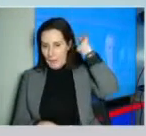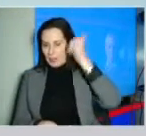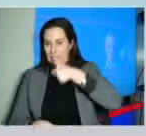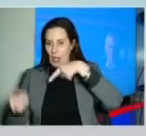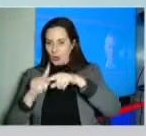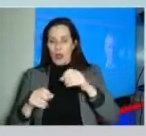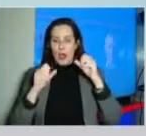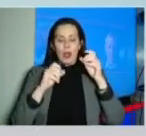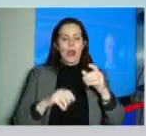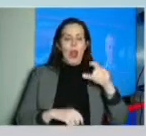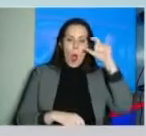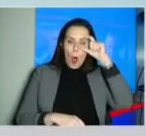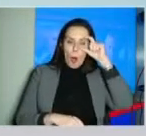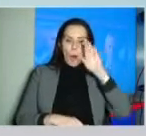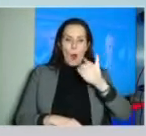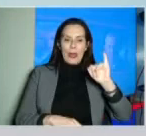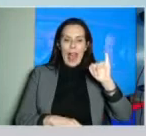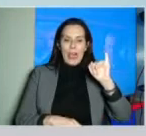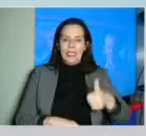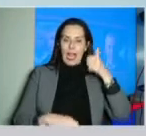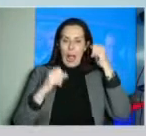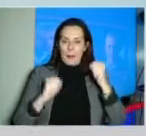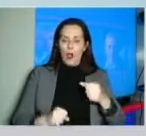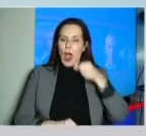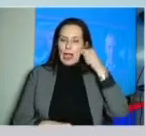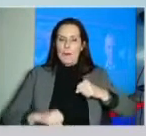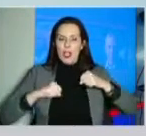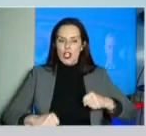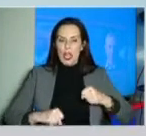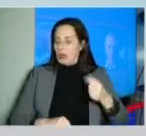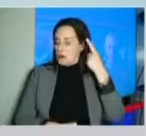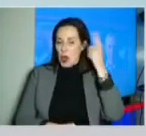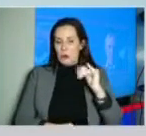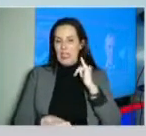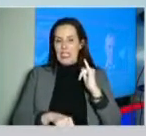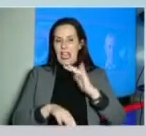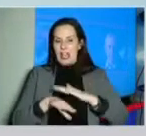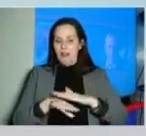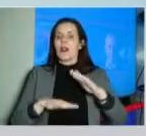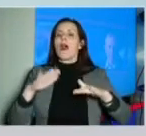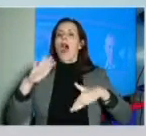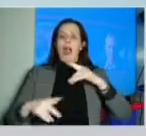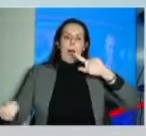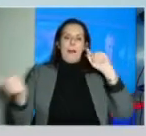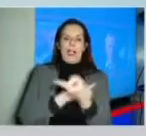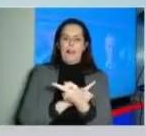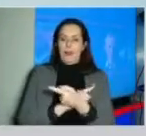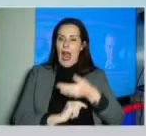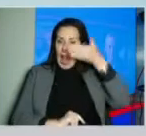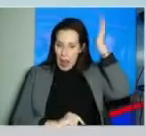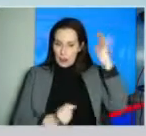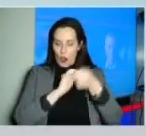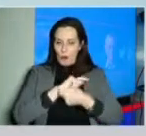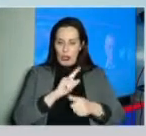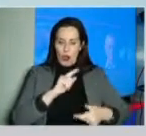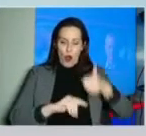כמובן במקרה שמרכיבים את הממשלה על אשכנזי עדיין לא ברור איפה הוא נמצא למרות שהוא מופיע כאן על הלוח שלנו אחר כך מתחלפים יאיר לפיד נהיה ראש